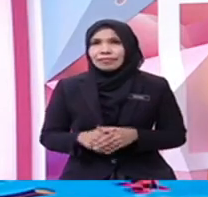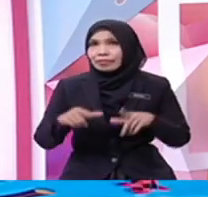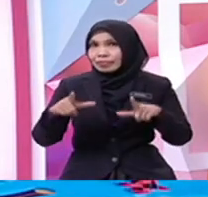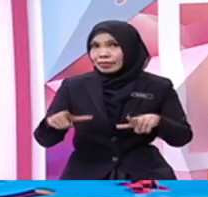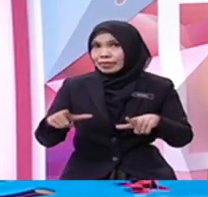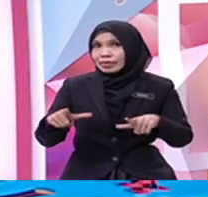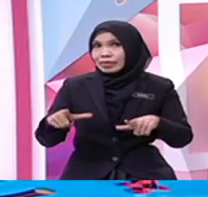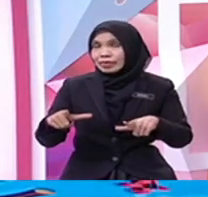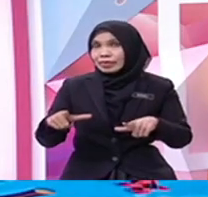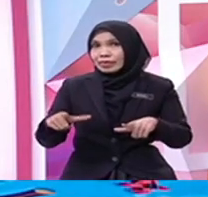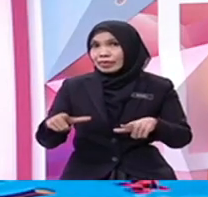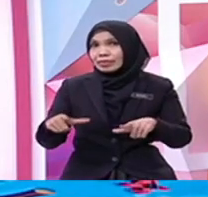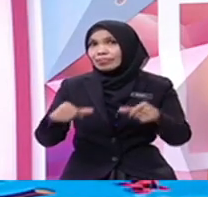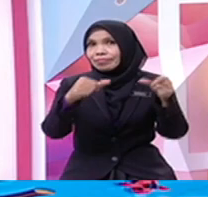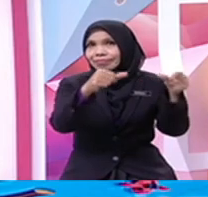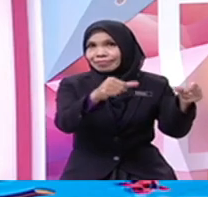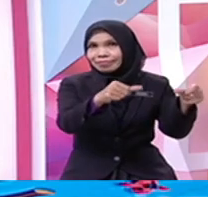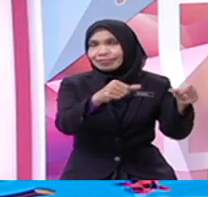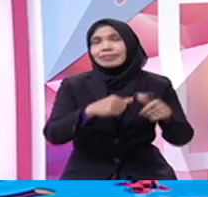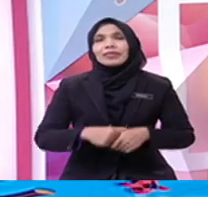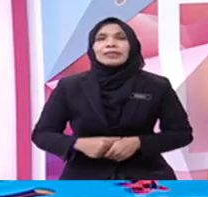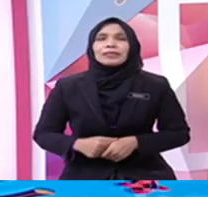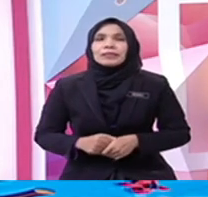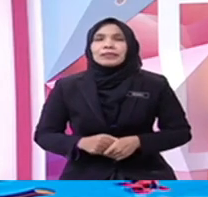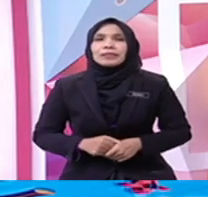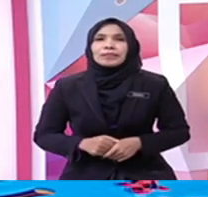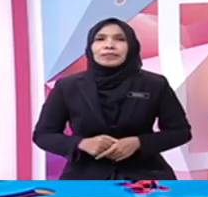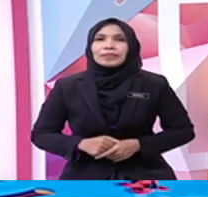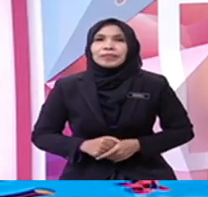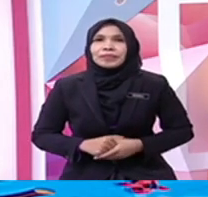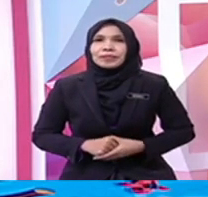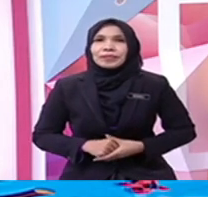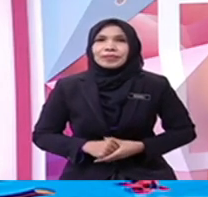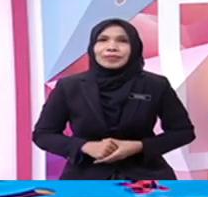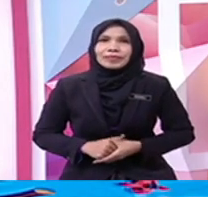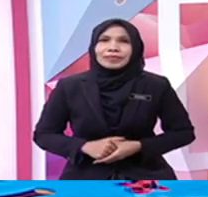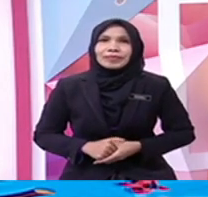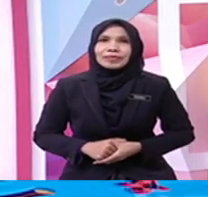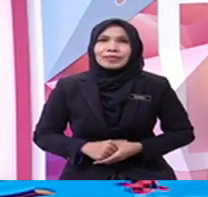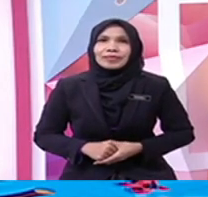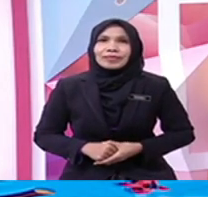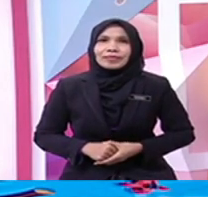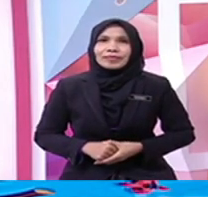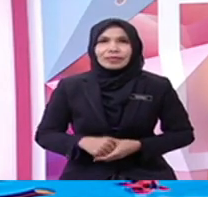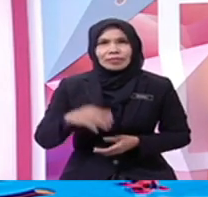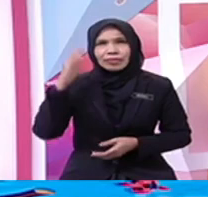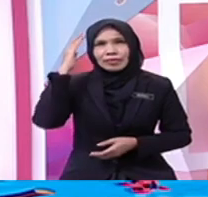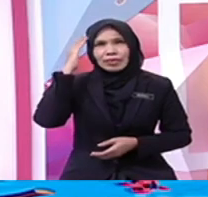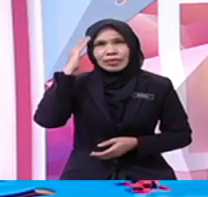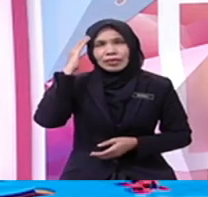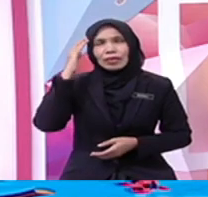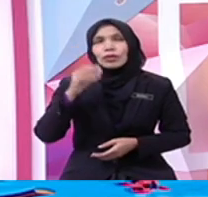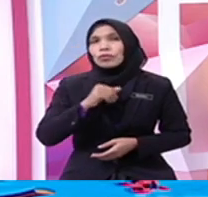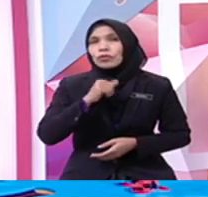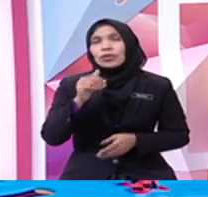di Bahagia tidak sehijau xiaoqin casemiro same-same minyak ya Bukan tak